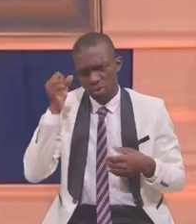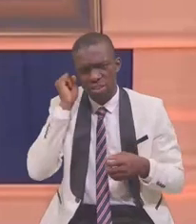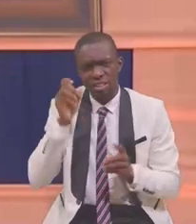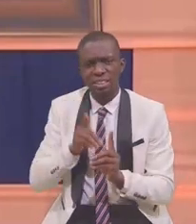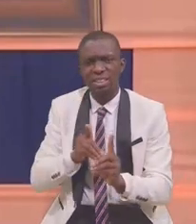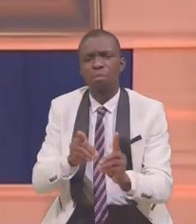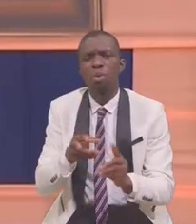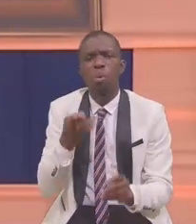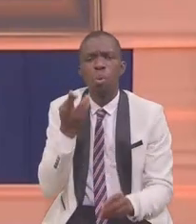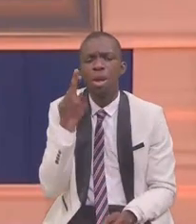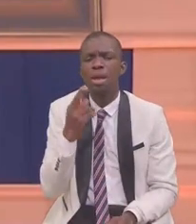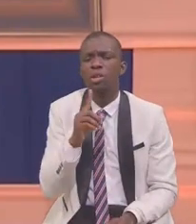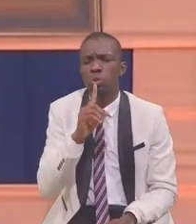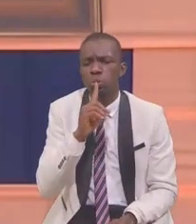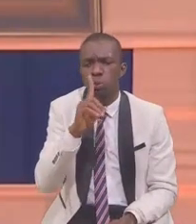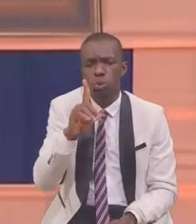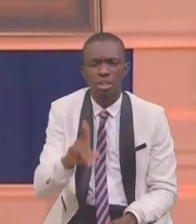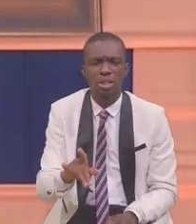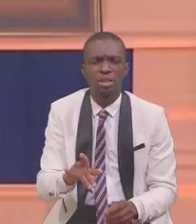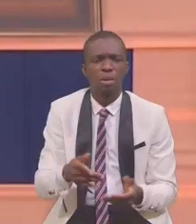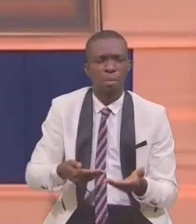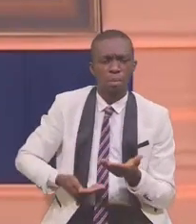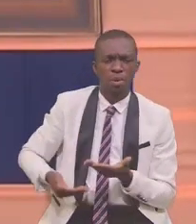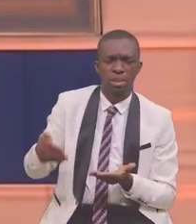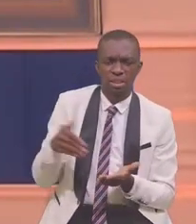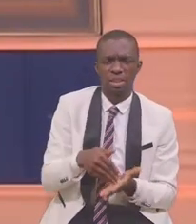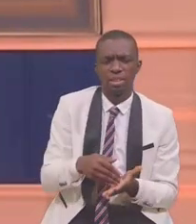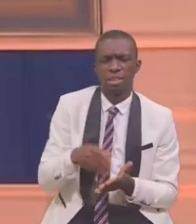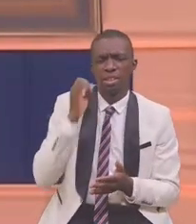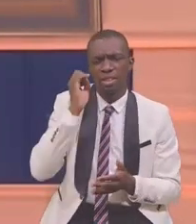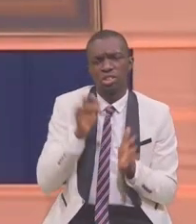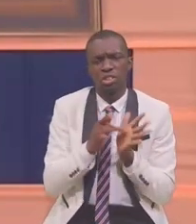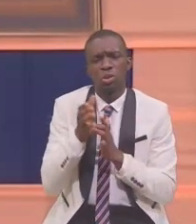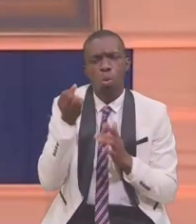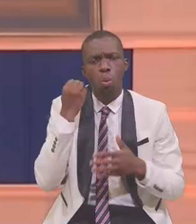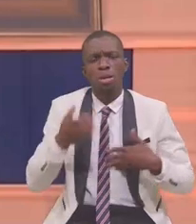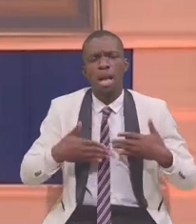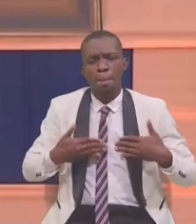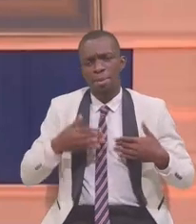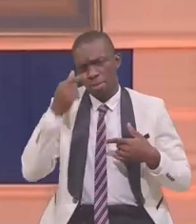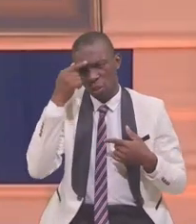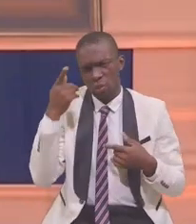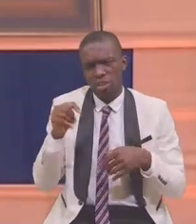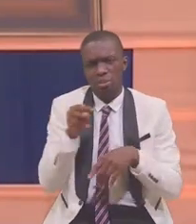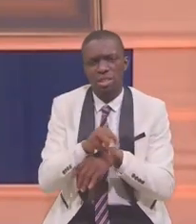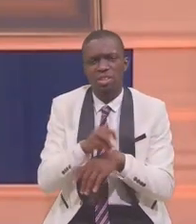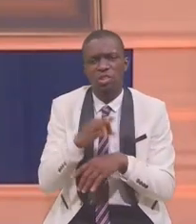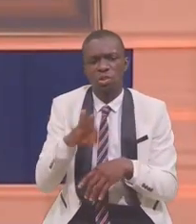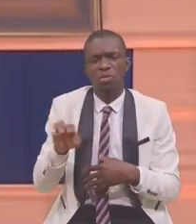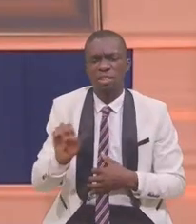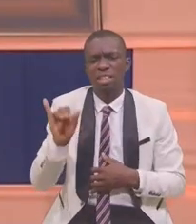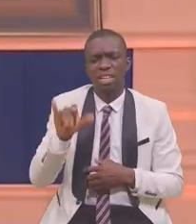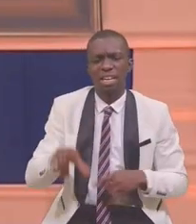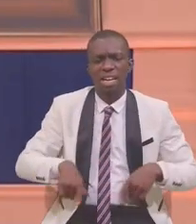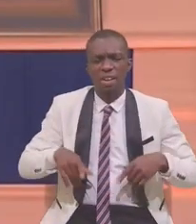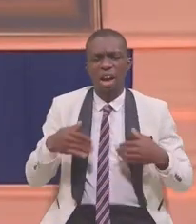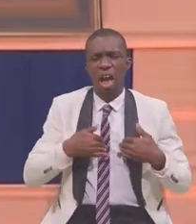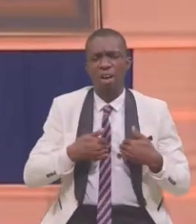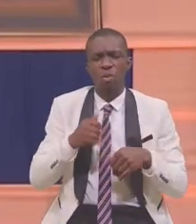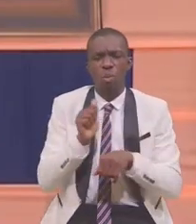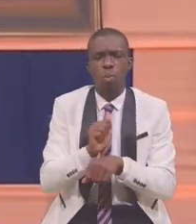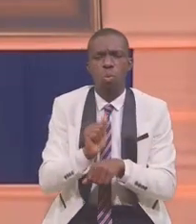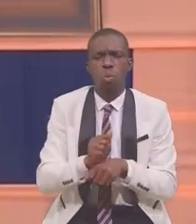authentiquement convertis. Et que il était content que le message de la vie éternelle ait agi